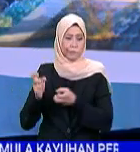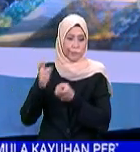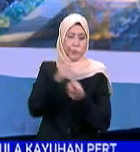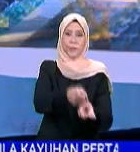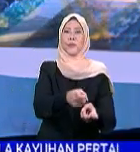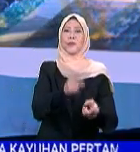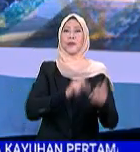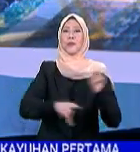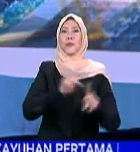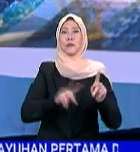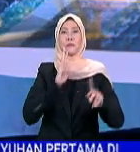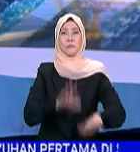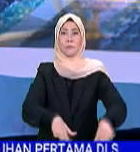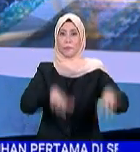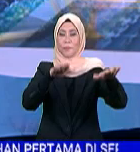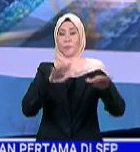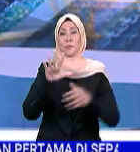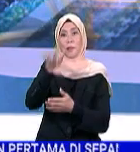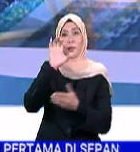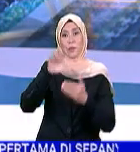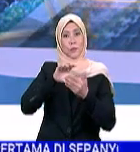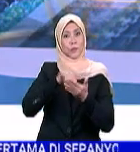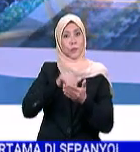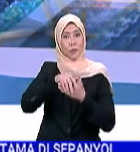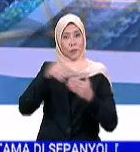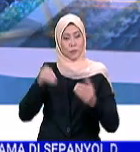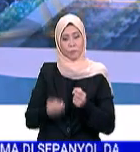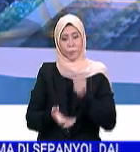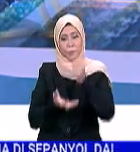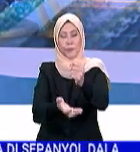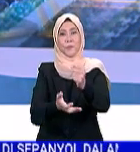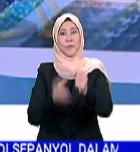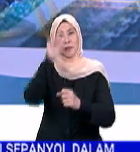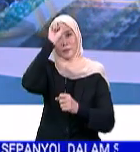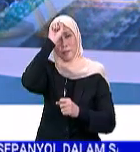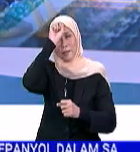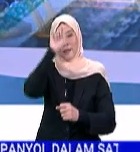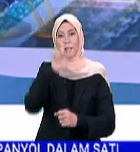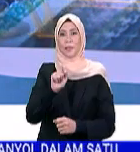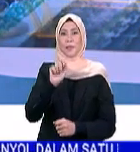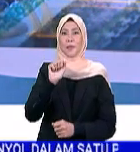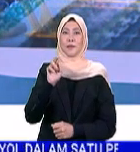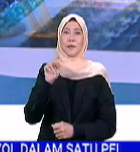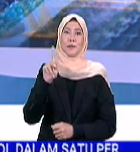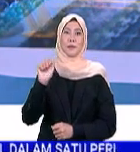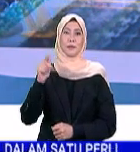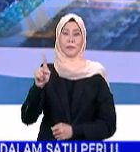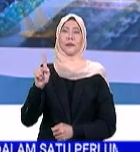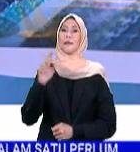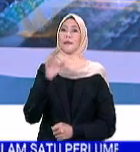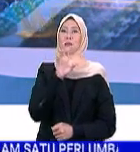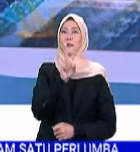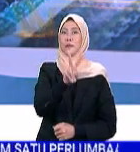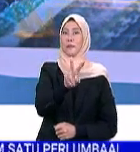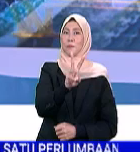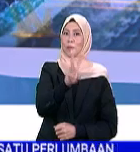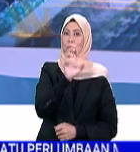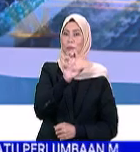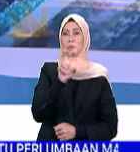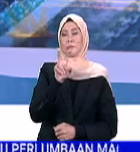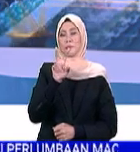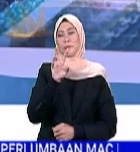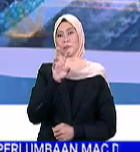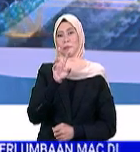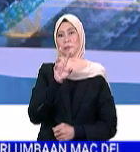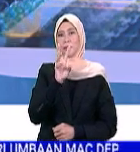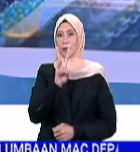itu, RM305,000 diserah kepada pejabat daerah Segamat Tangkak sebanyak RM268,000 dan